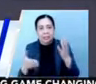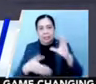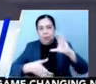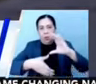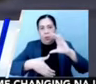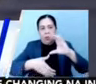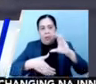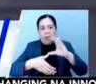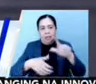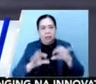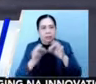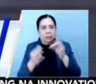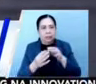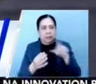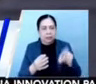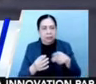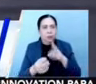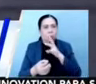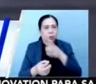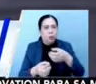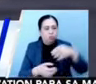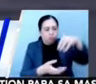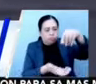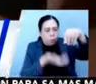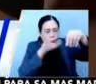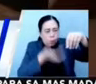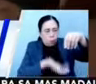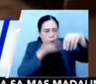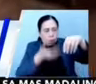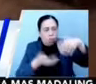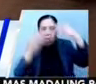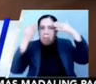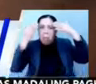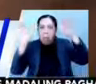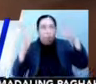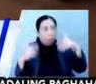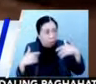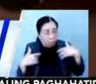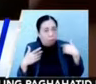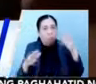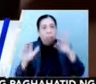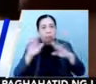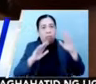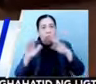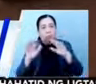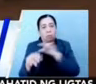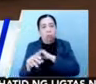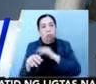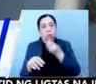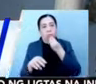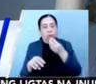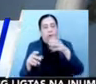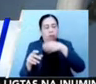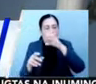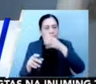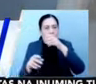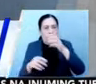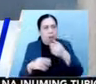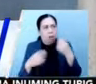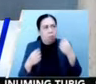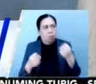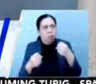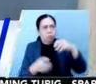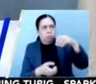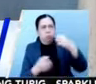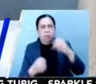pamilya ni Edna na tubig gripo ang iniinom, hindi raw alam na nagkaroon ng problema sa kalidad ng tubig gripo nila. Matapang lang po yung chlorine.